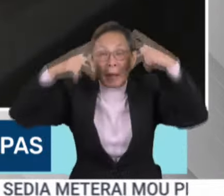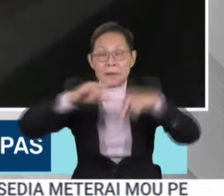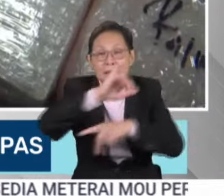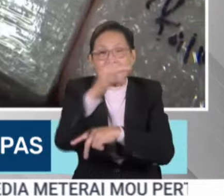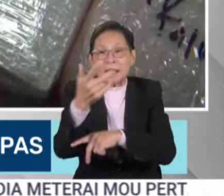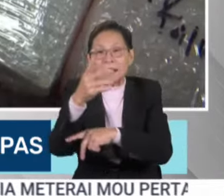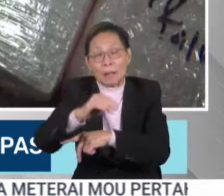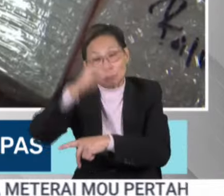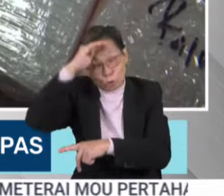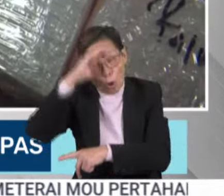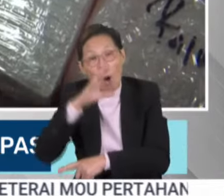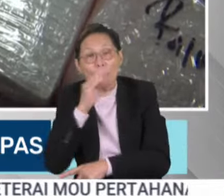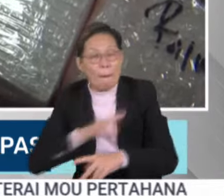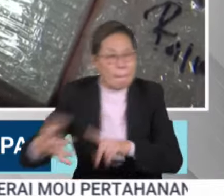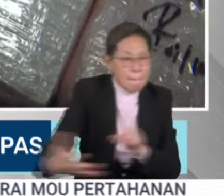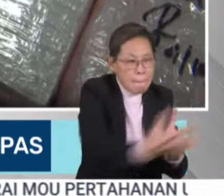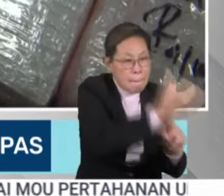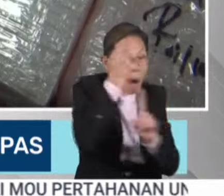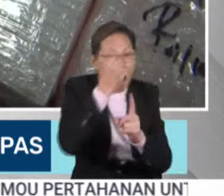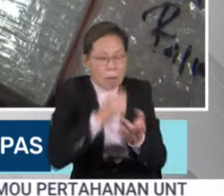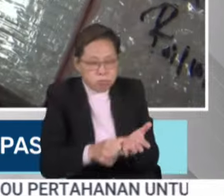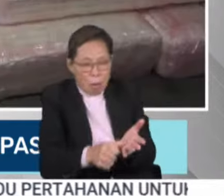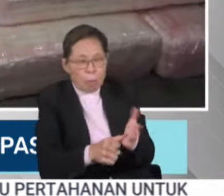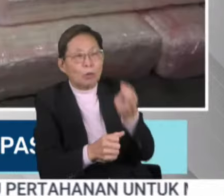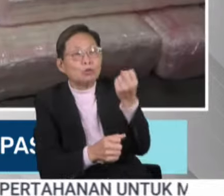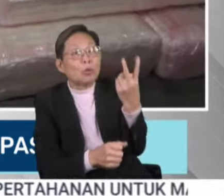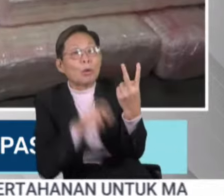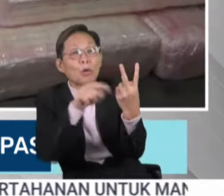JKDM Johor berkata, rampasan dadah bernilai